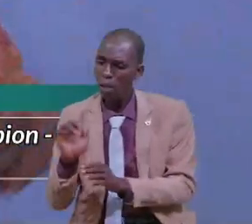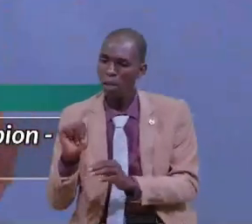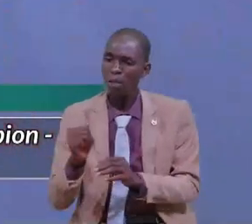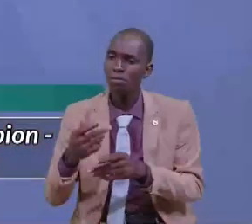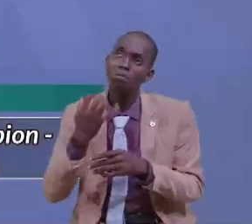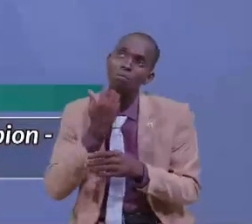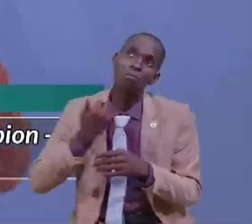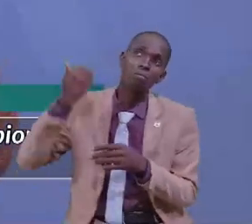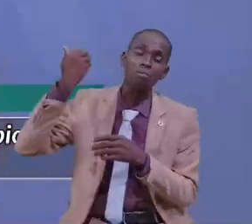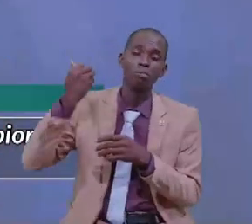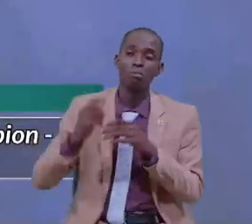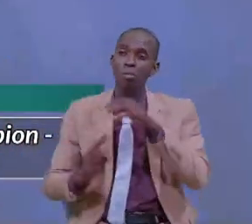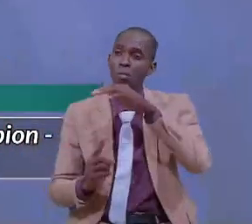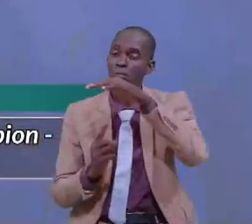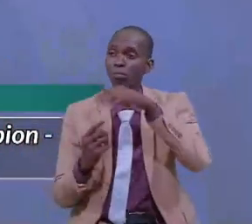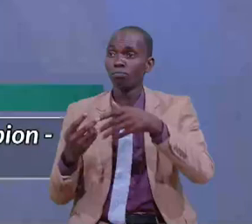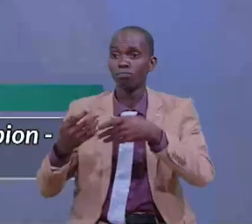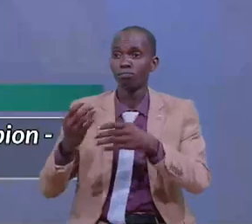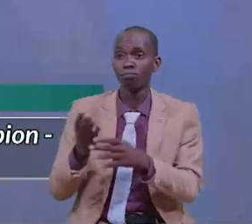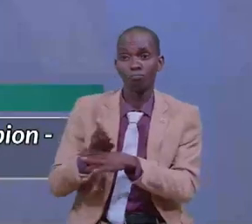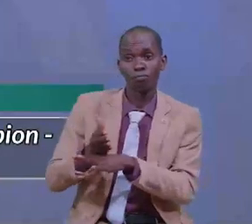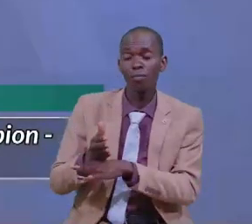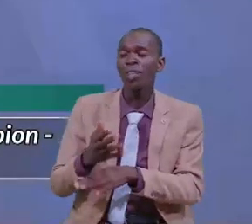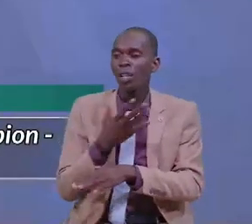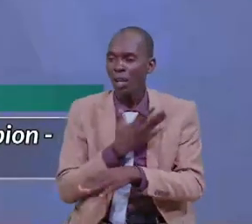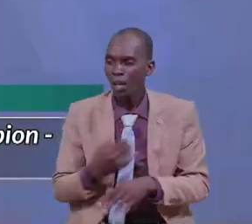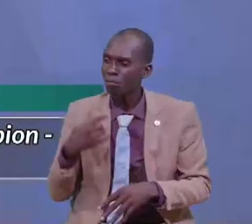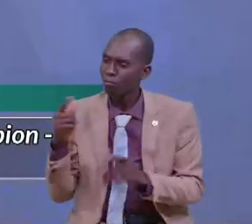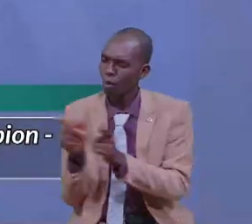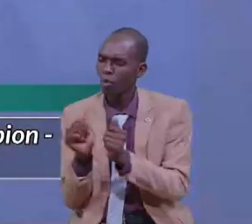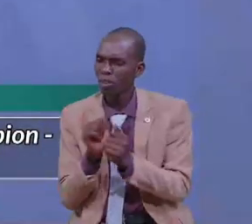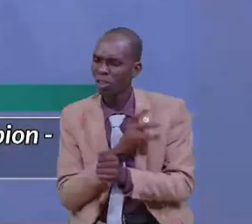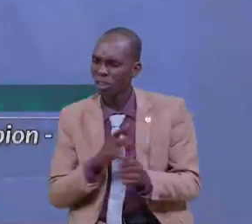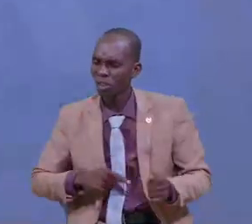roi que tu veux pendre Mardoché